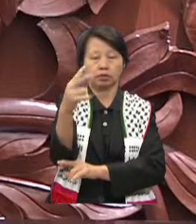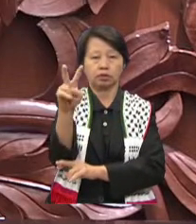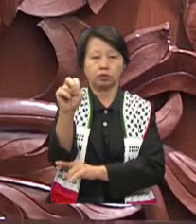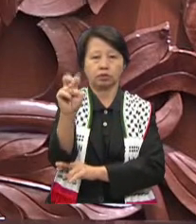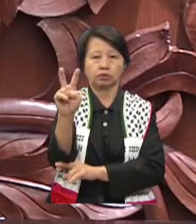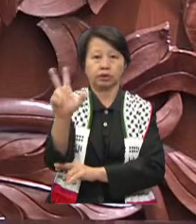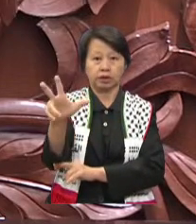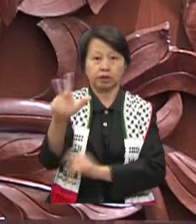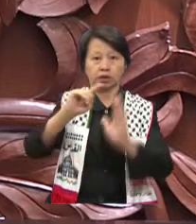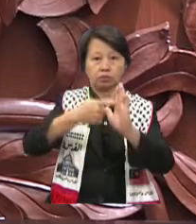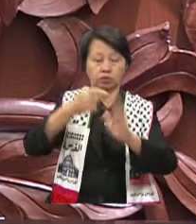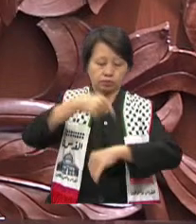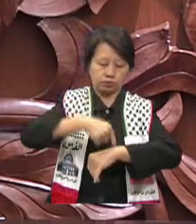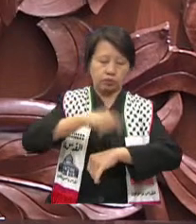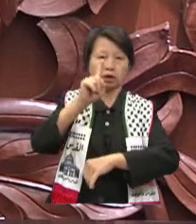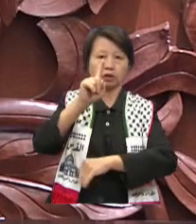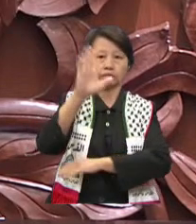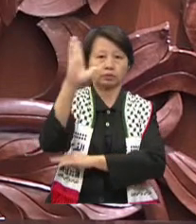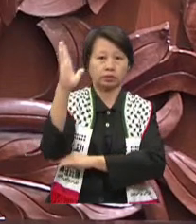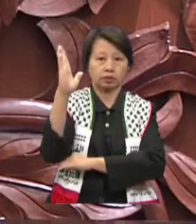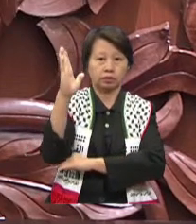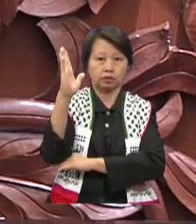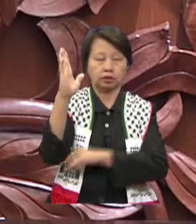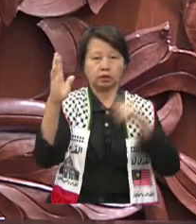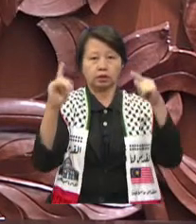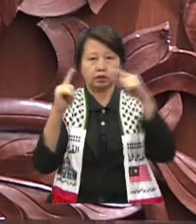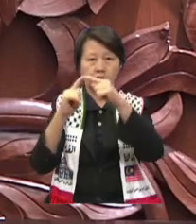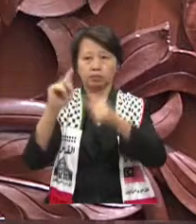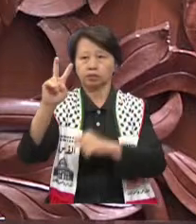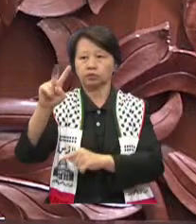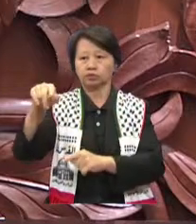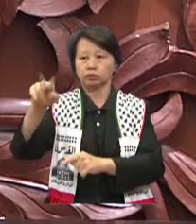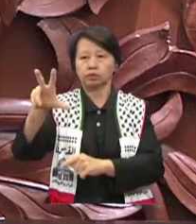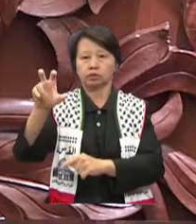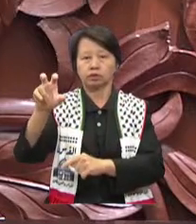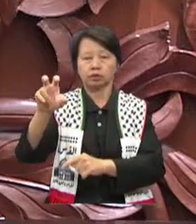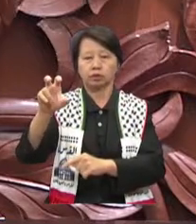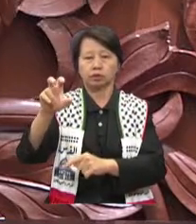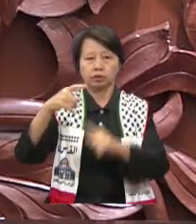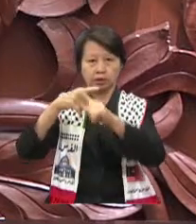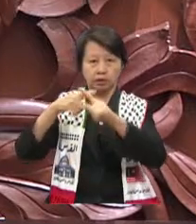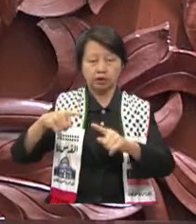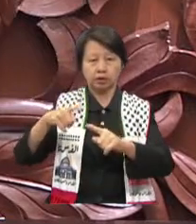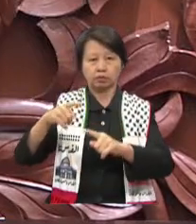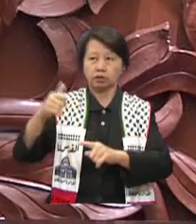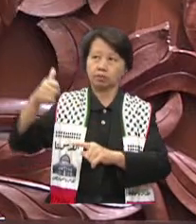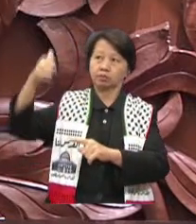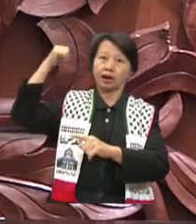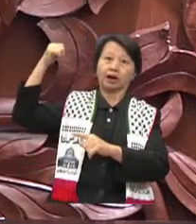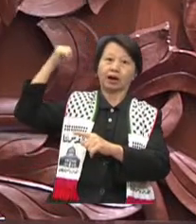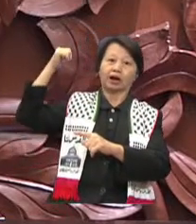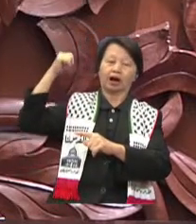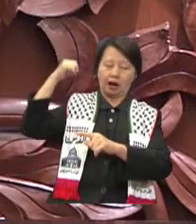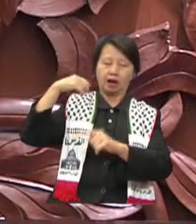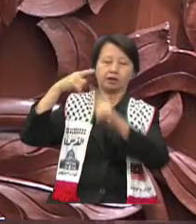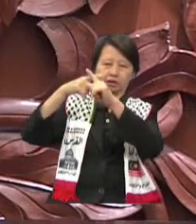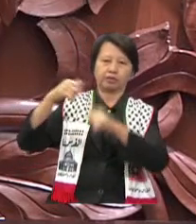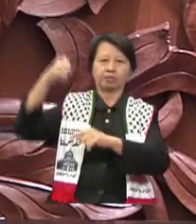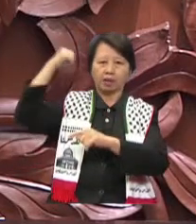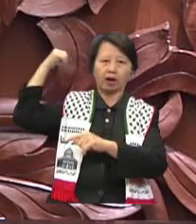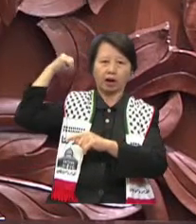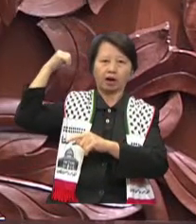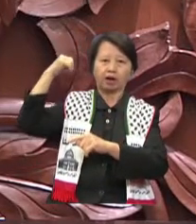203 mulai jam 1 tengah hari hingga 23 petang di dewan serbaguna belakang kita